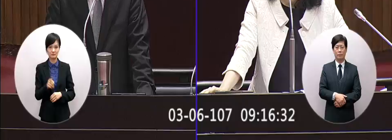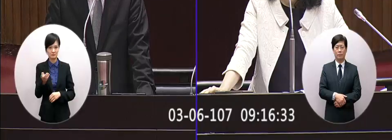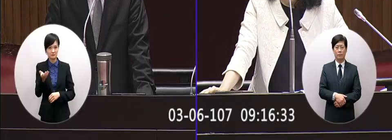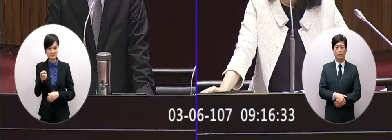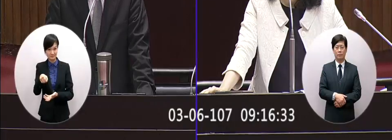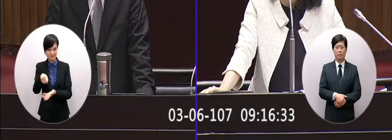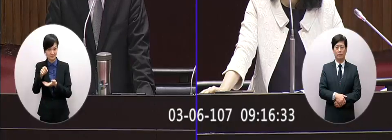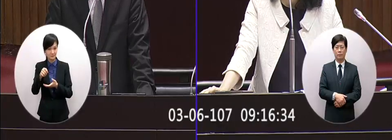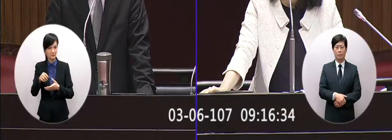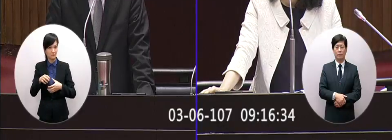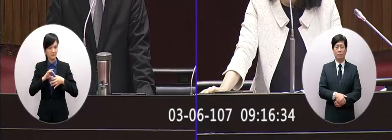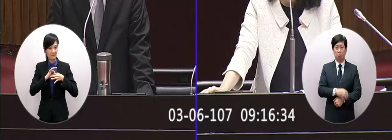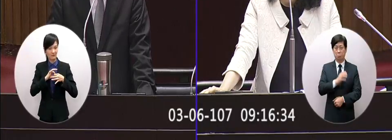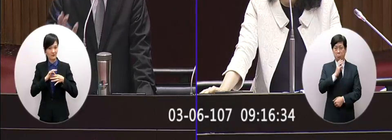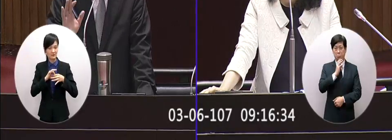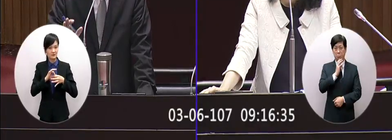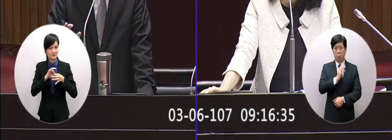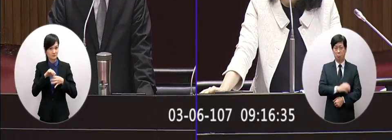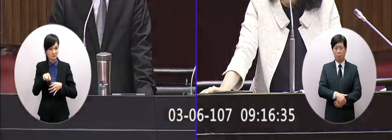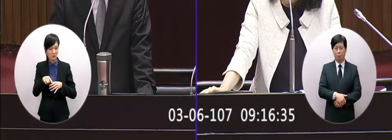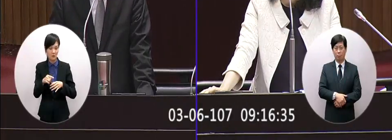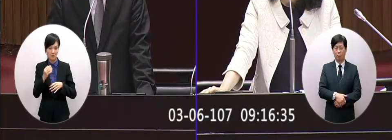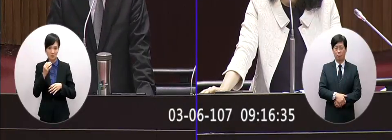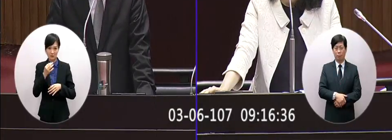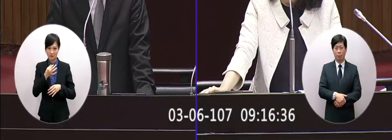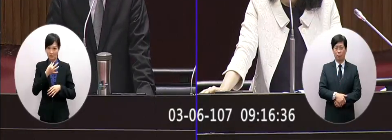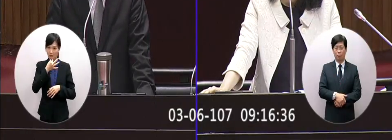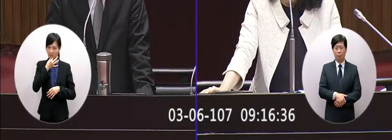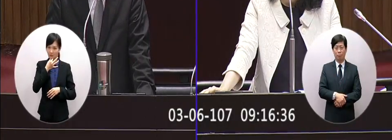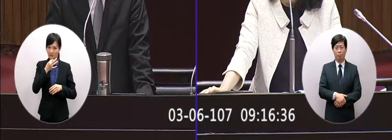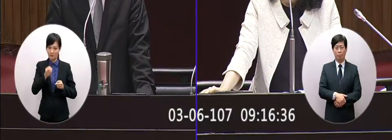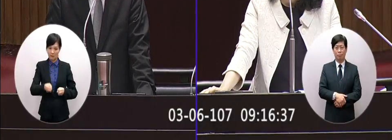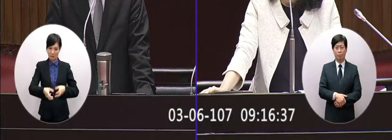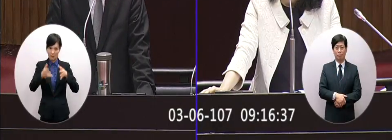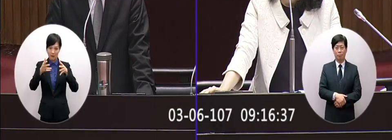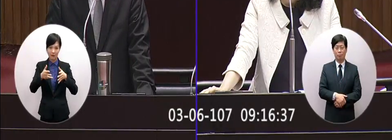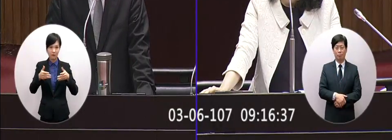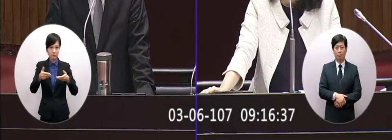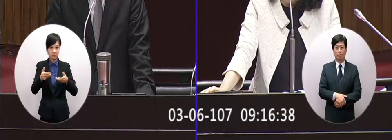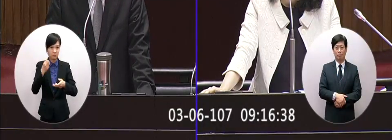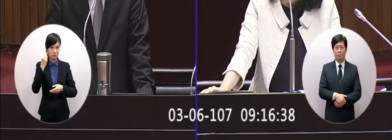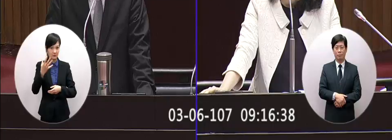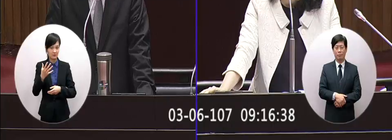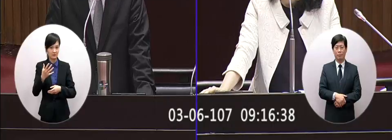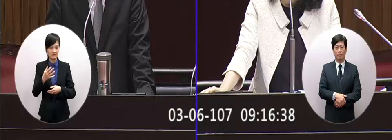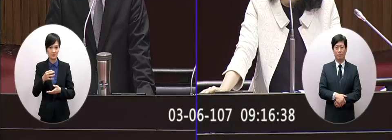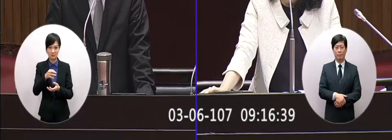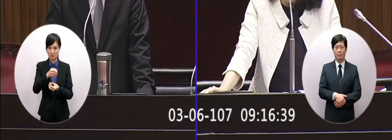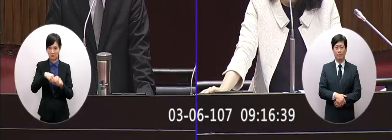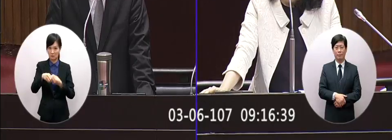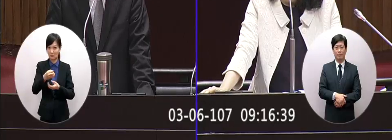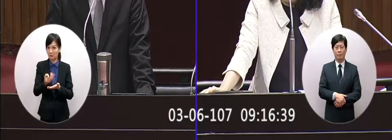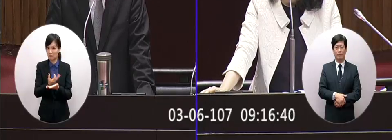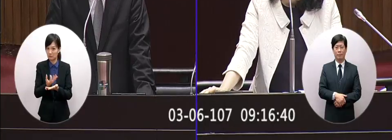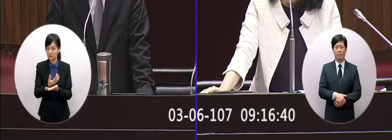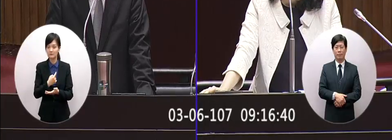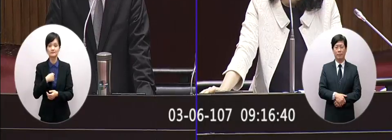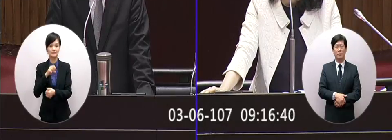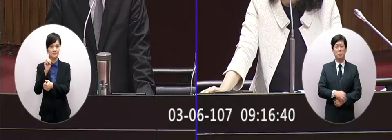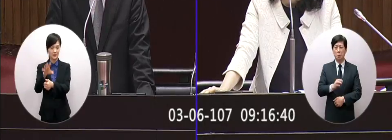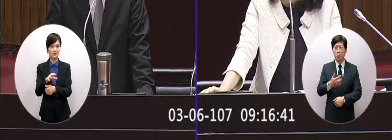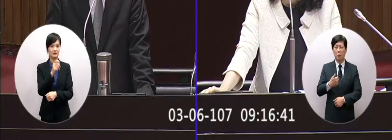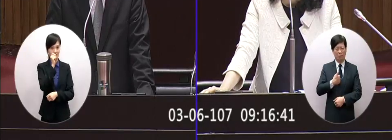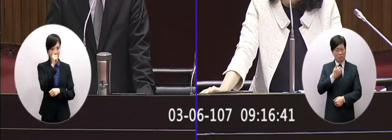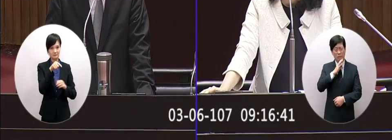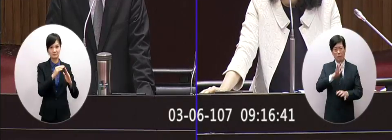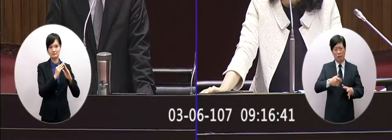经费会不够嘛， 是， 所以我刚刚跟你分享。以台南市的灾情，我们总共大概花20亿左右。 因为真